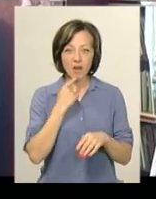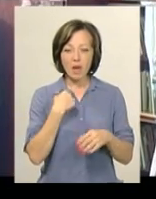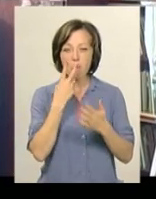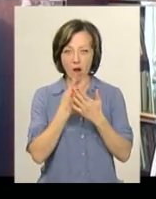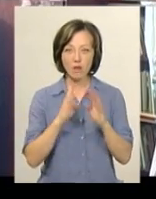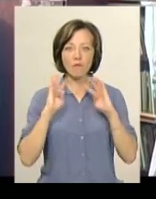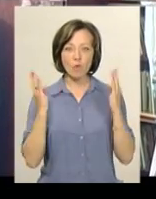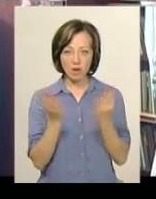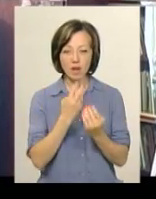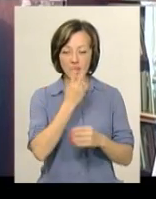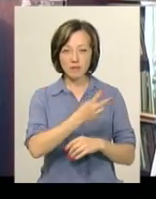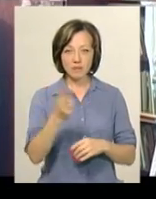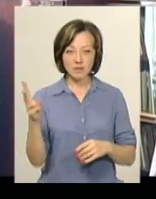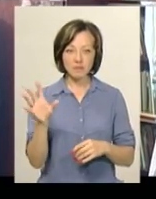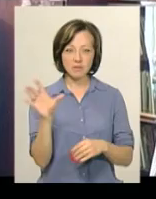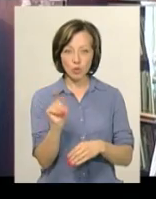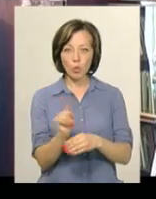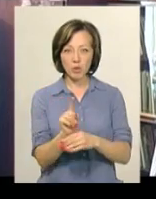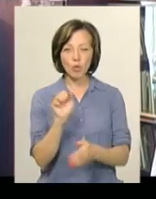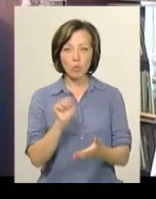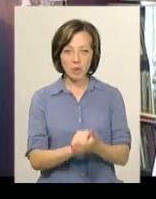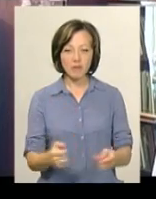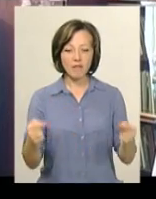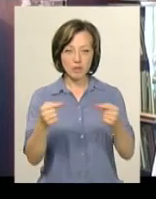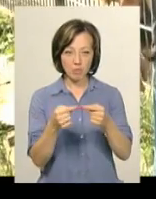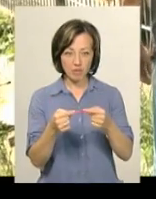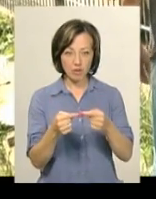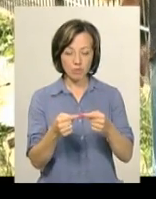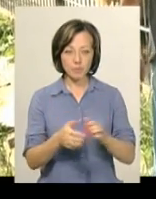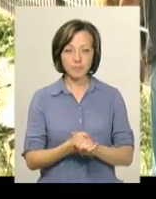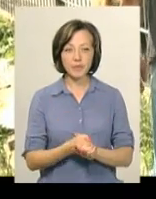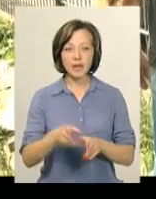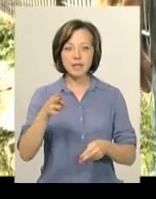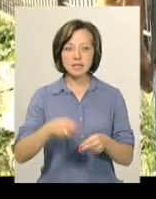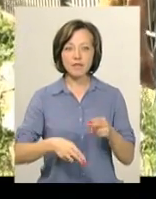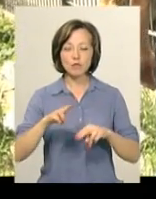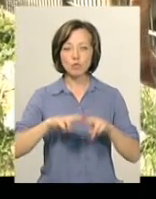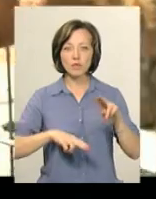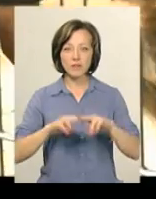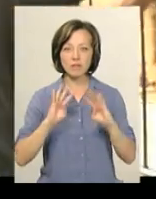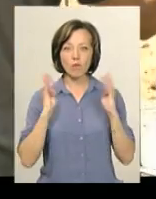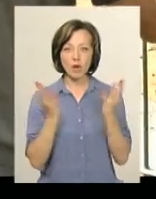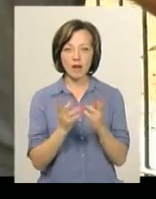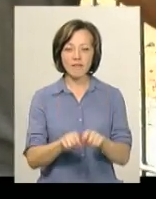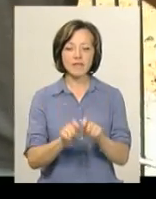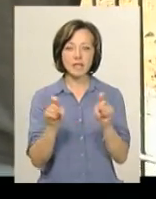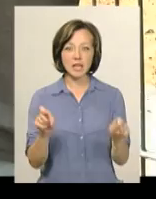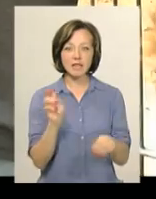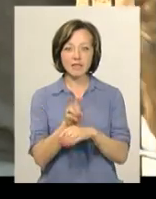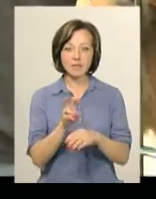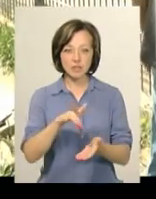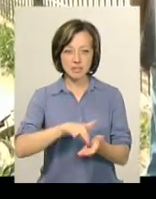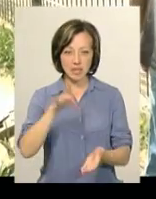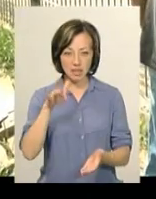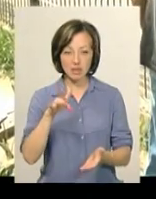вони всім нормативним документам вони відповідають. Завершити будівництво вольєрів та відкрити для відвідувачів цей